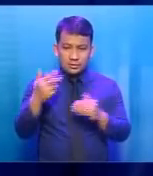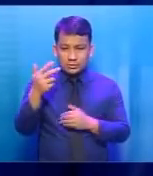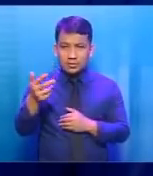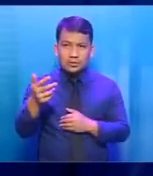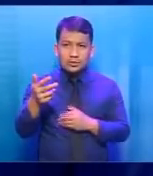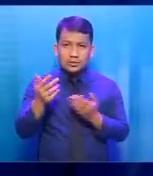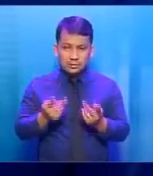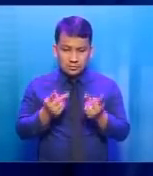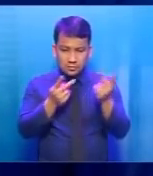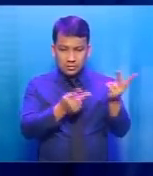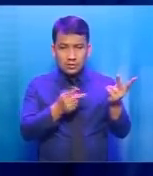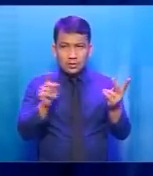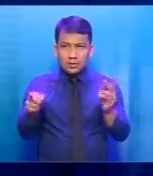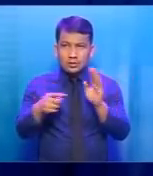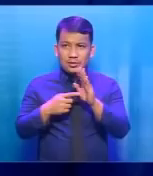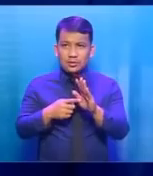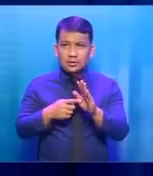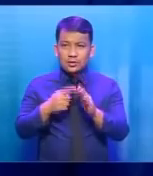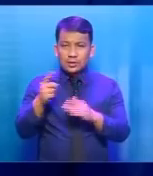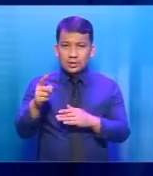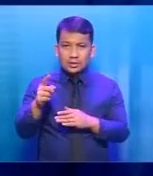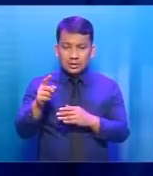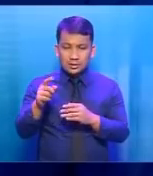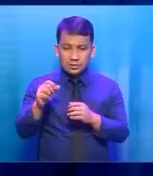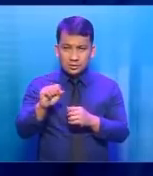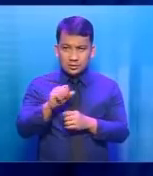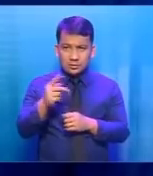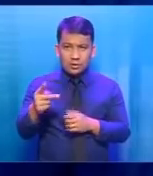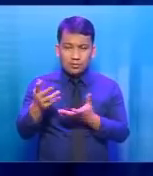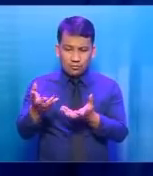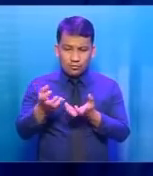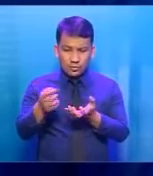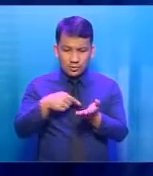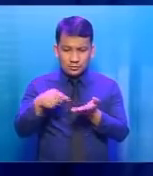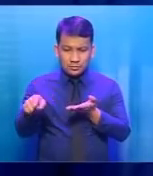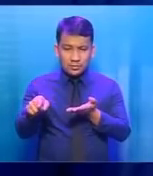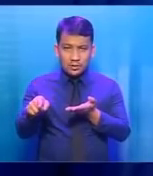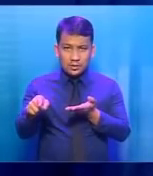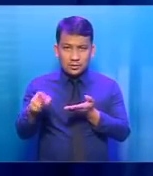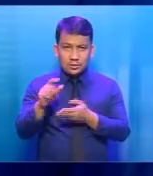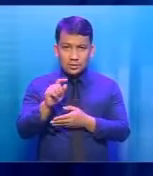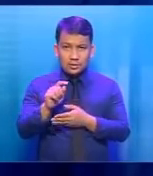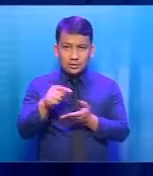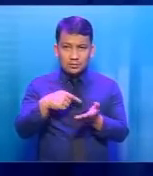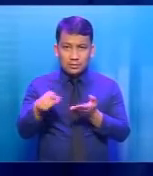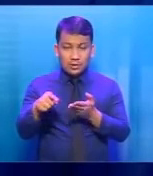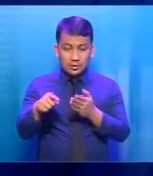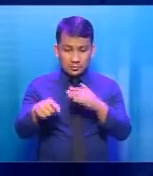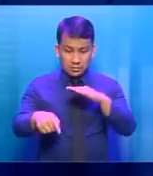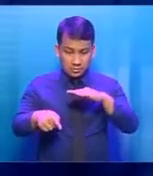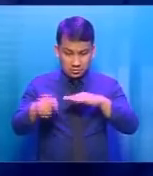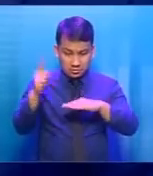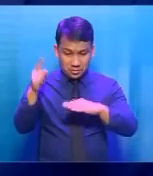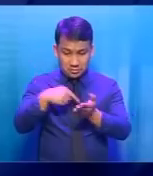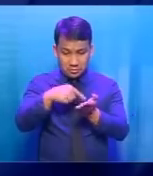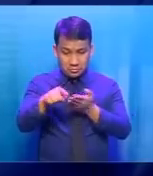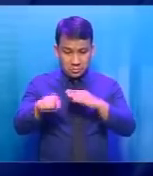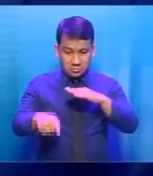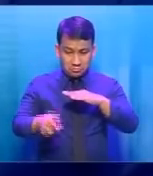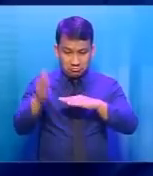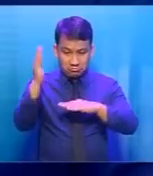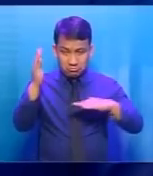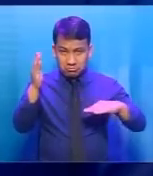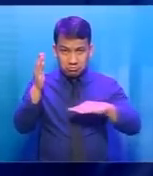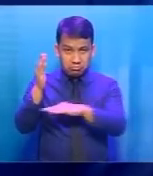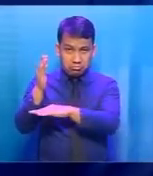ng proposal ang pamunuan ng Skyway sa gusto nilang ipataw na toll. Magkano kaya? Nasa frontline ng balitang